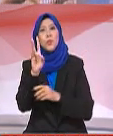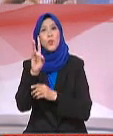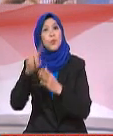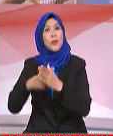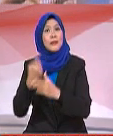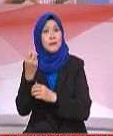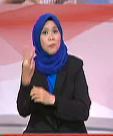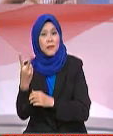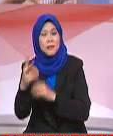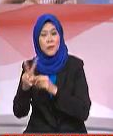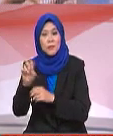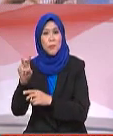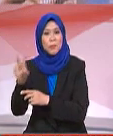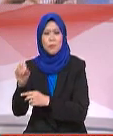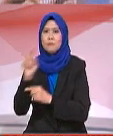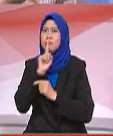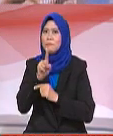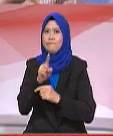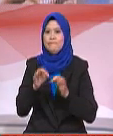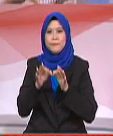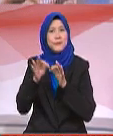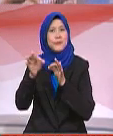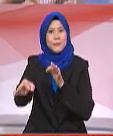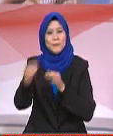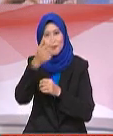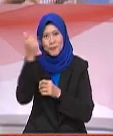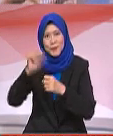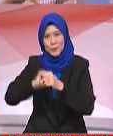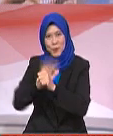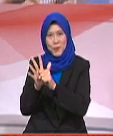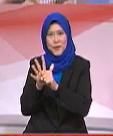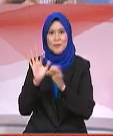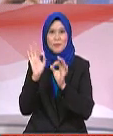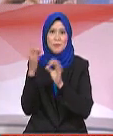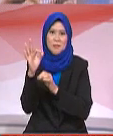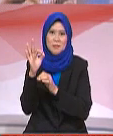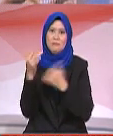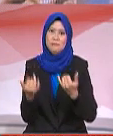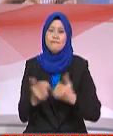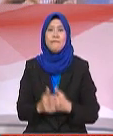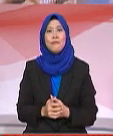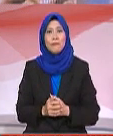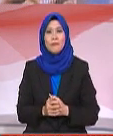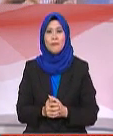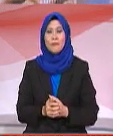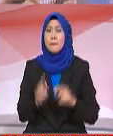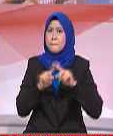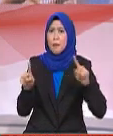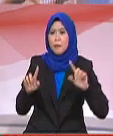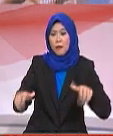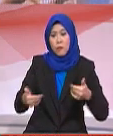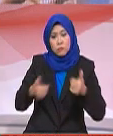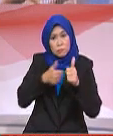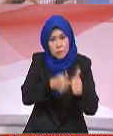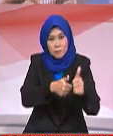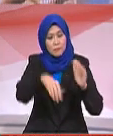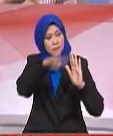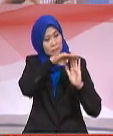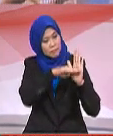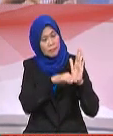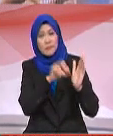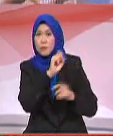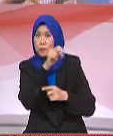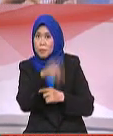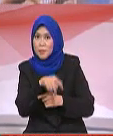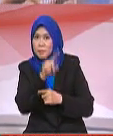2020 terpaksa dipindah berikutan penularan wabak pandemik COVID-19. Namun sejauh manakah prosedur operasi standard